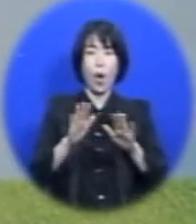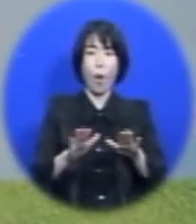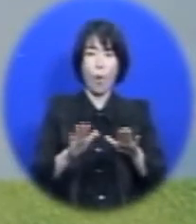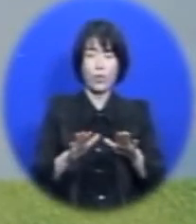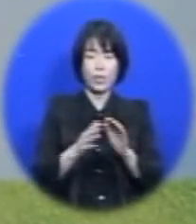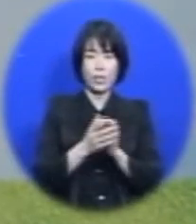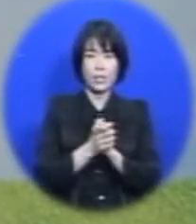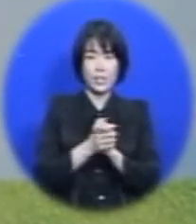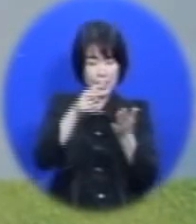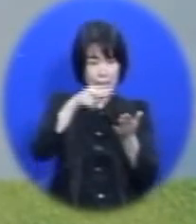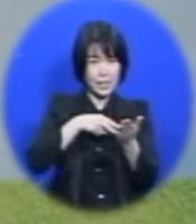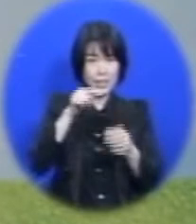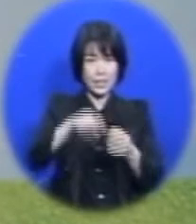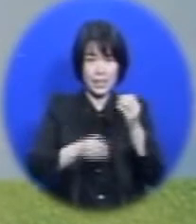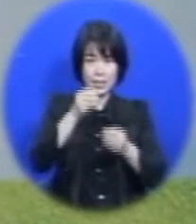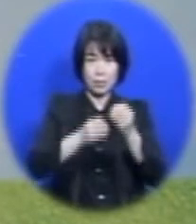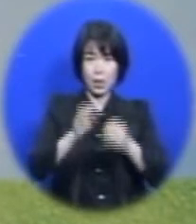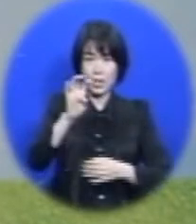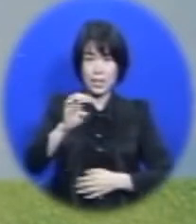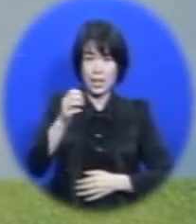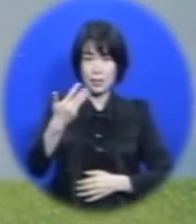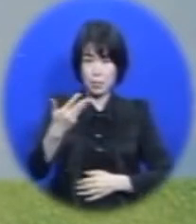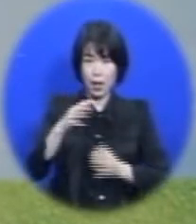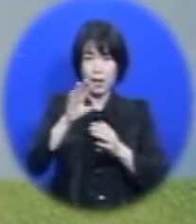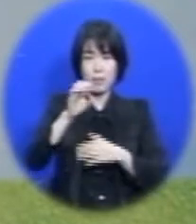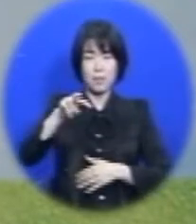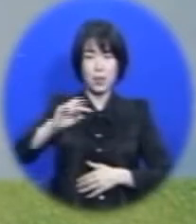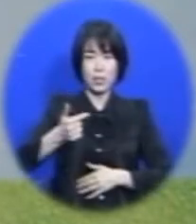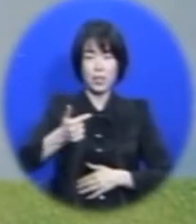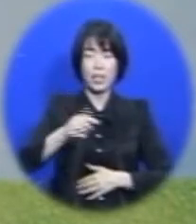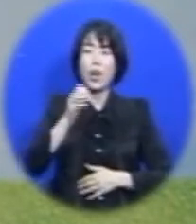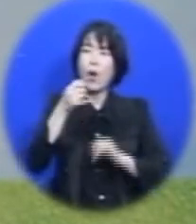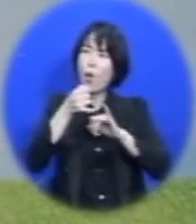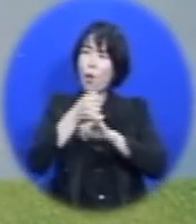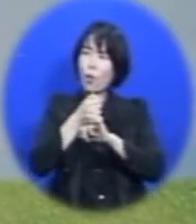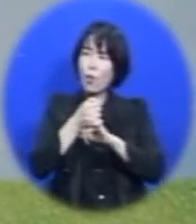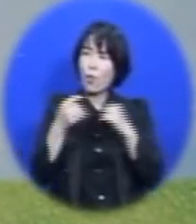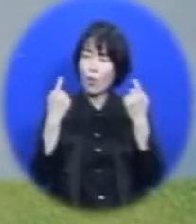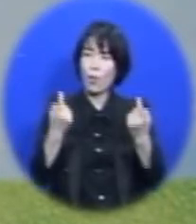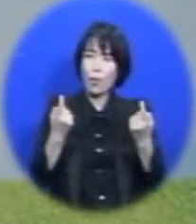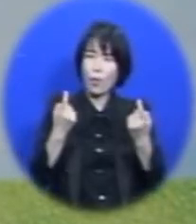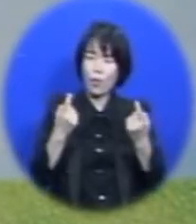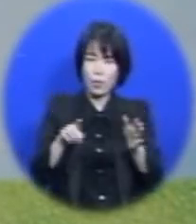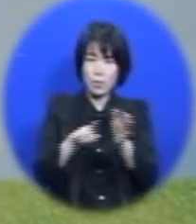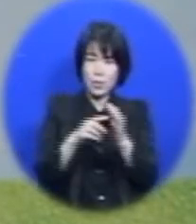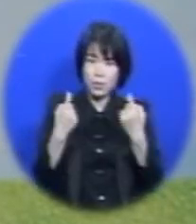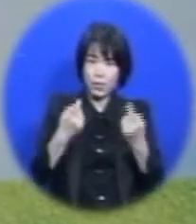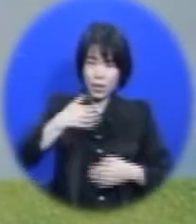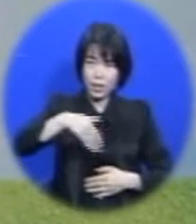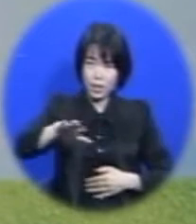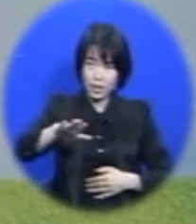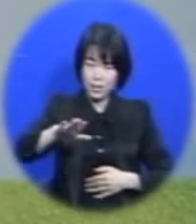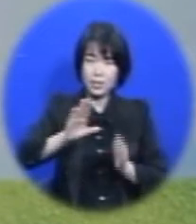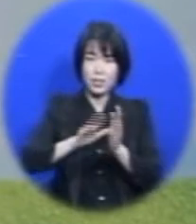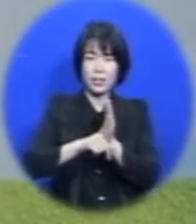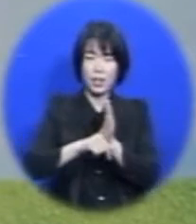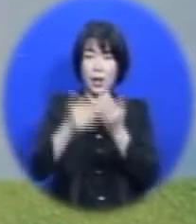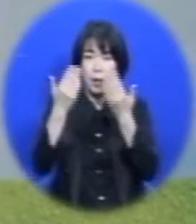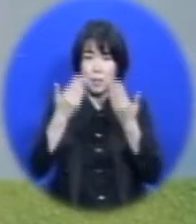오늘 읽은 이 시편 48편이 꼭 성지순례 갔을 때 받았던 은혜를 우리에게 되새겨